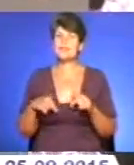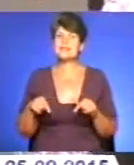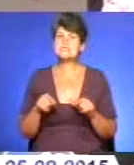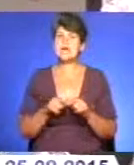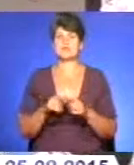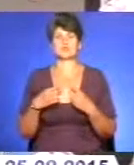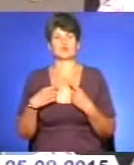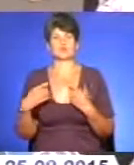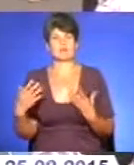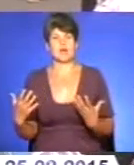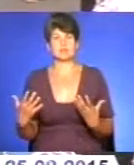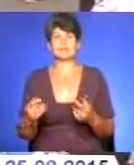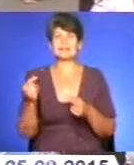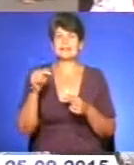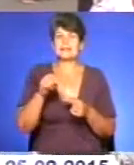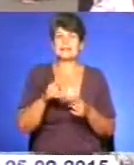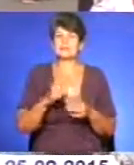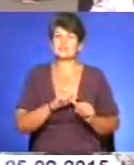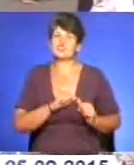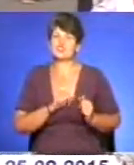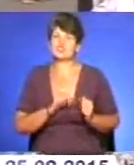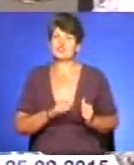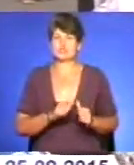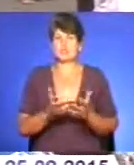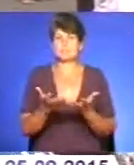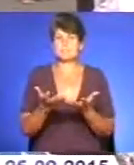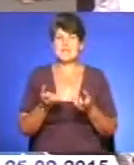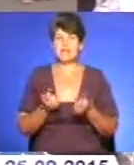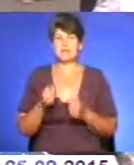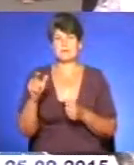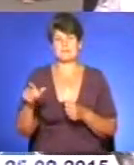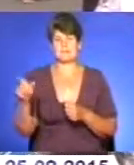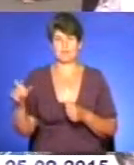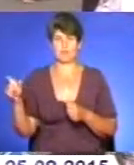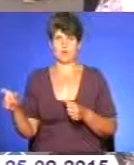свята, таким щирим прийомом тернополян.